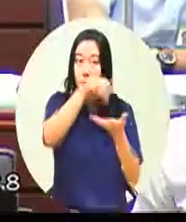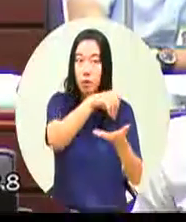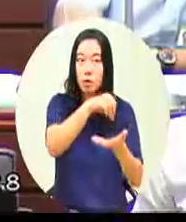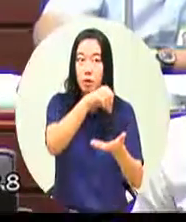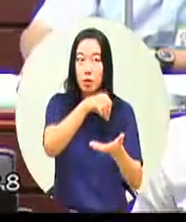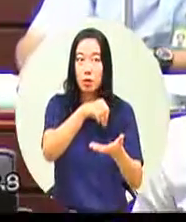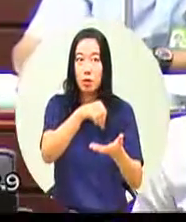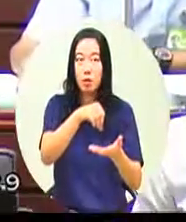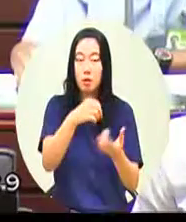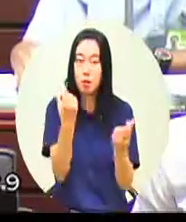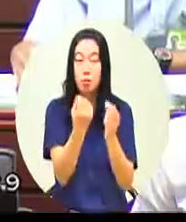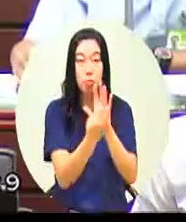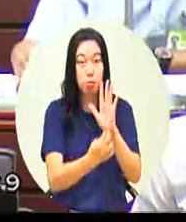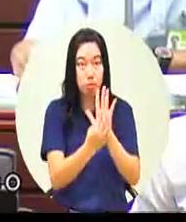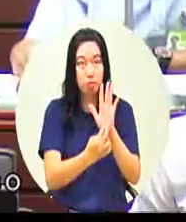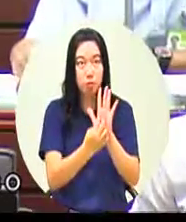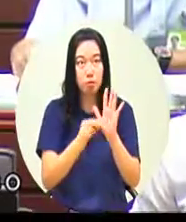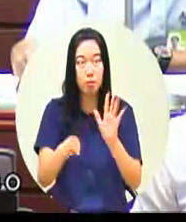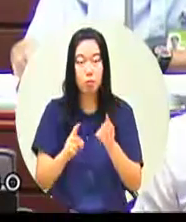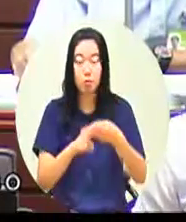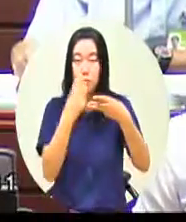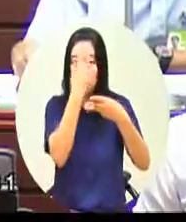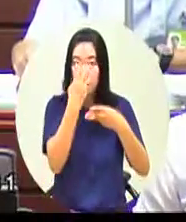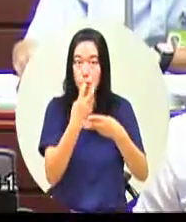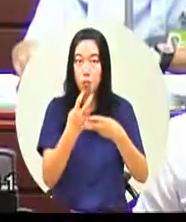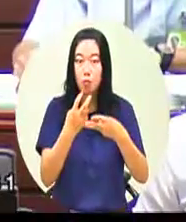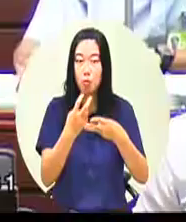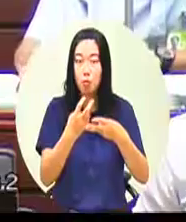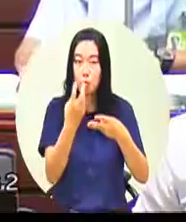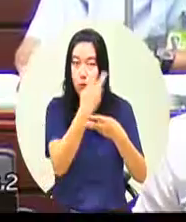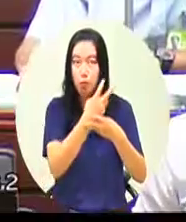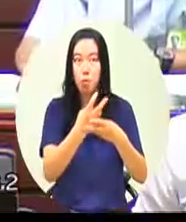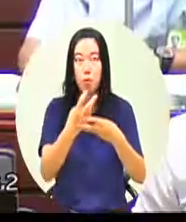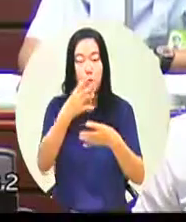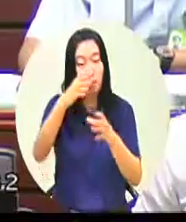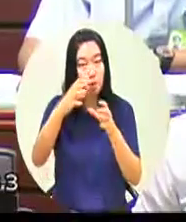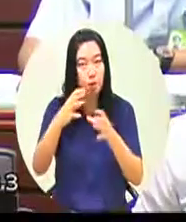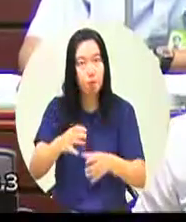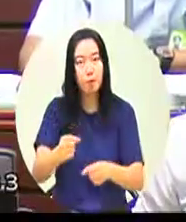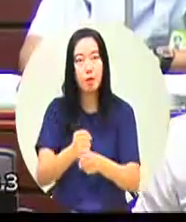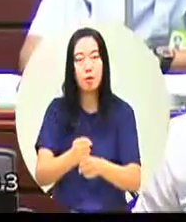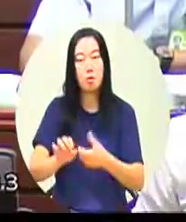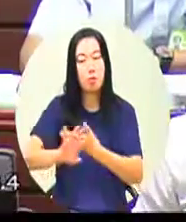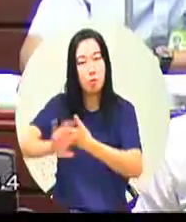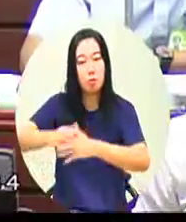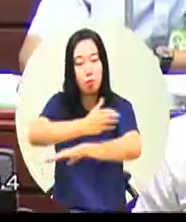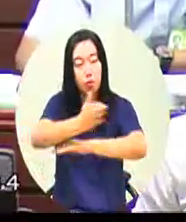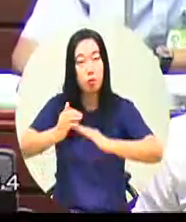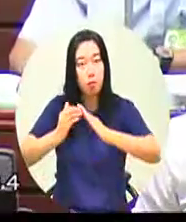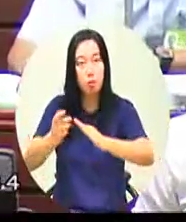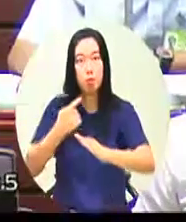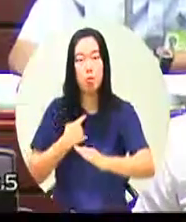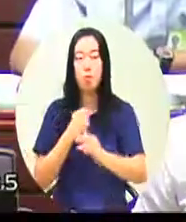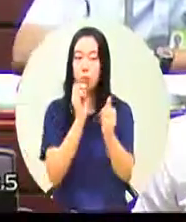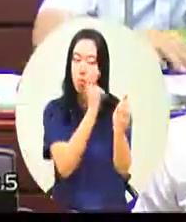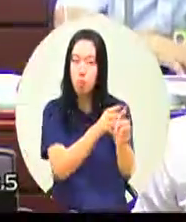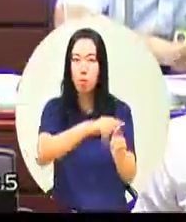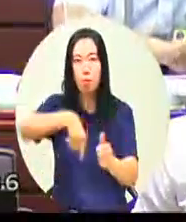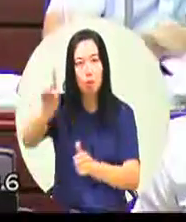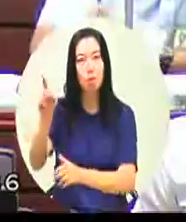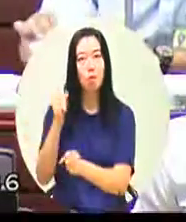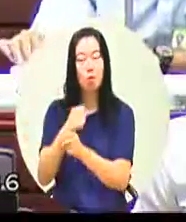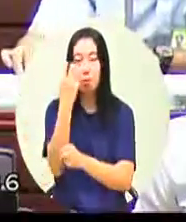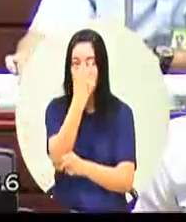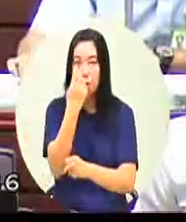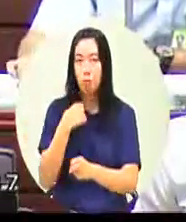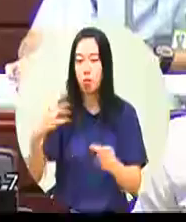按这个，比如讲因个主管机关，比如讲啊其他管区的农业局，我会叫伊去查，吼、哦。所以讲，阮这是密